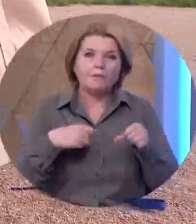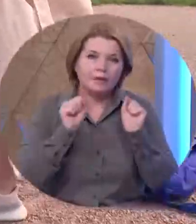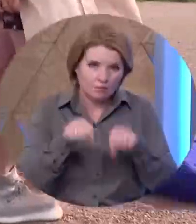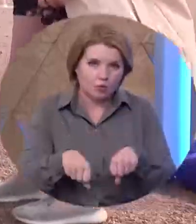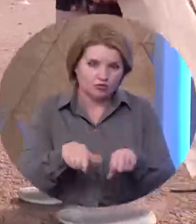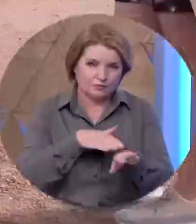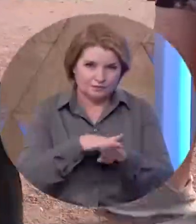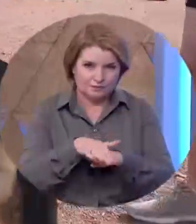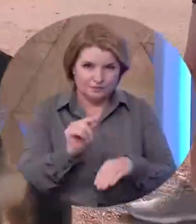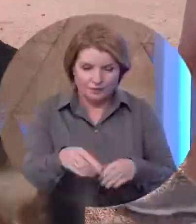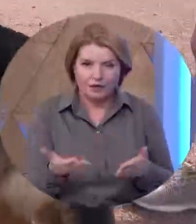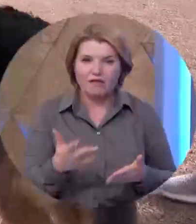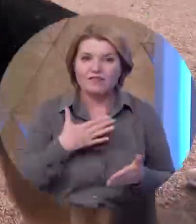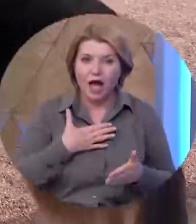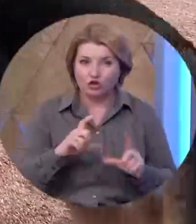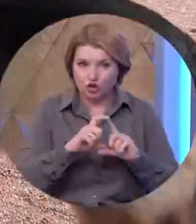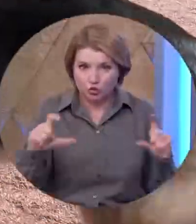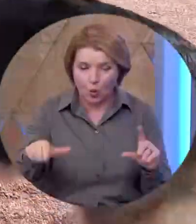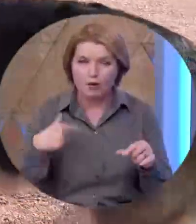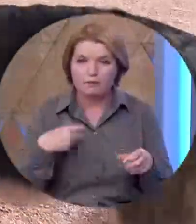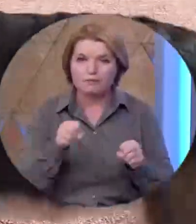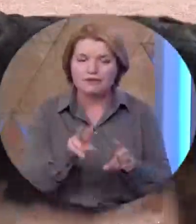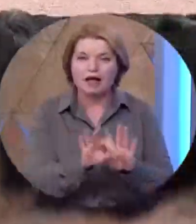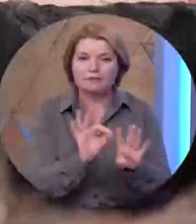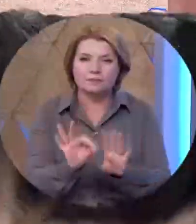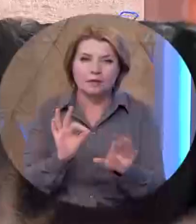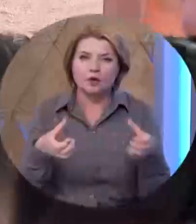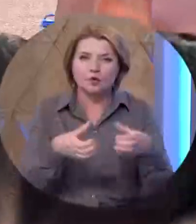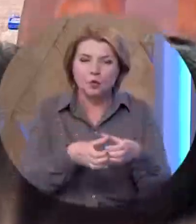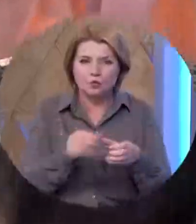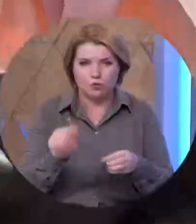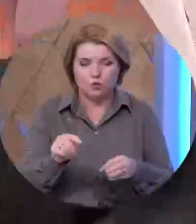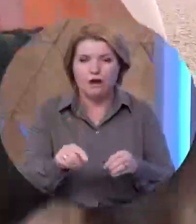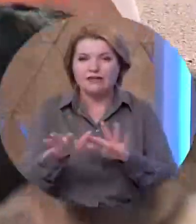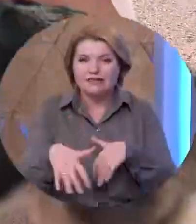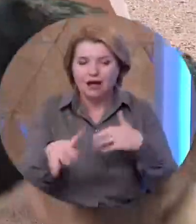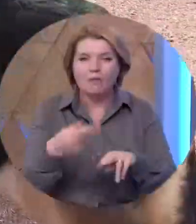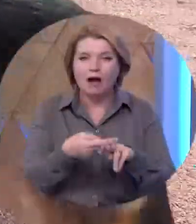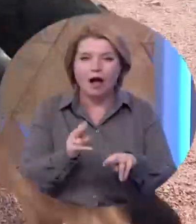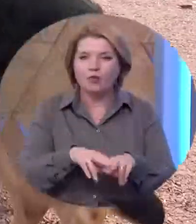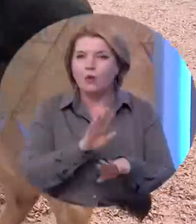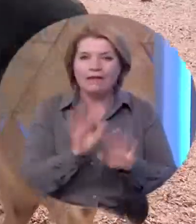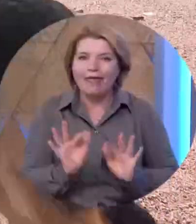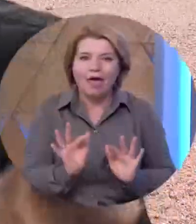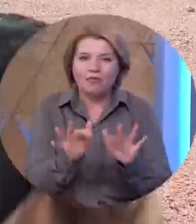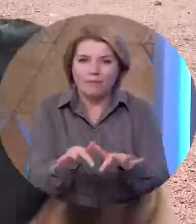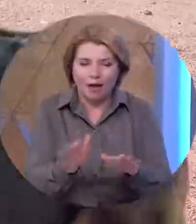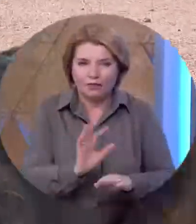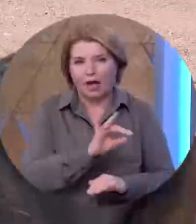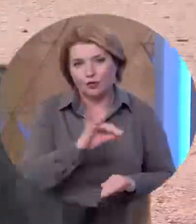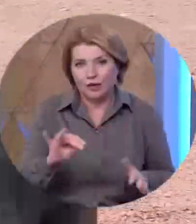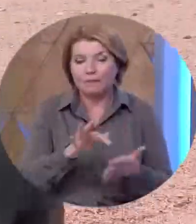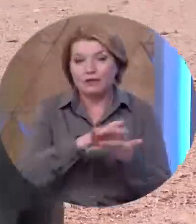работать, в нашей школе мы подбираем группу лояльных собак, которые не напугают, не нападут, и